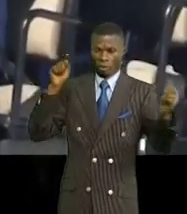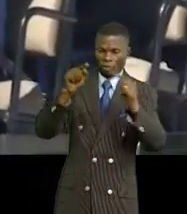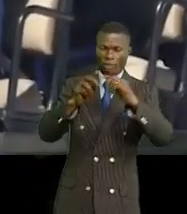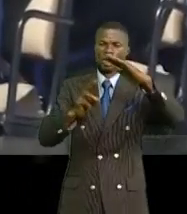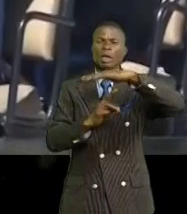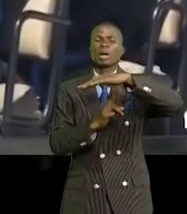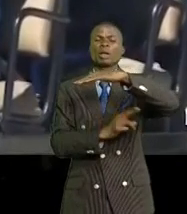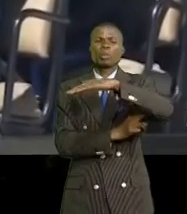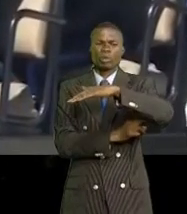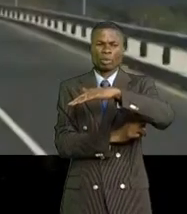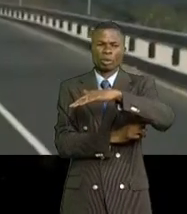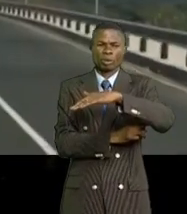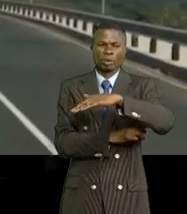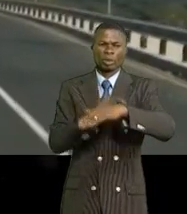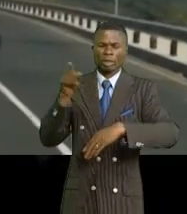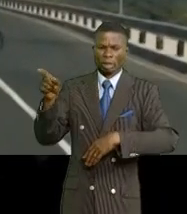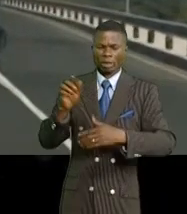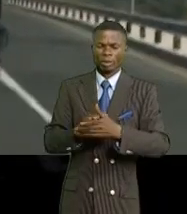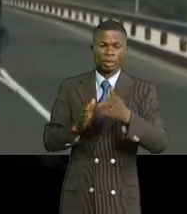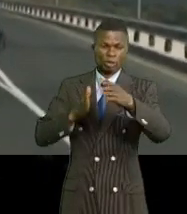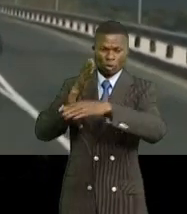Kazungula du côté botswanais.